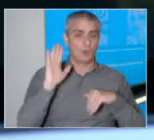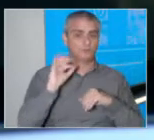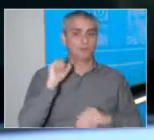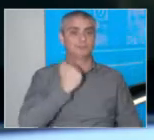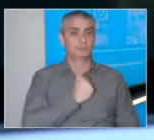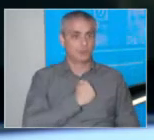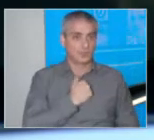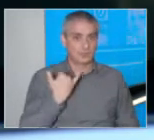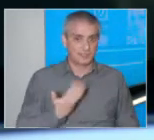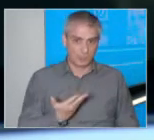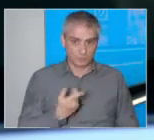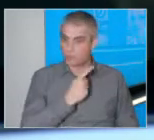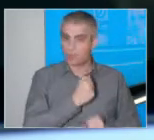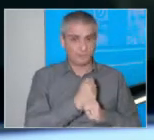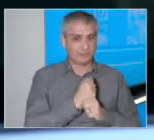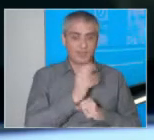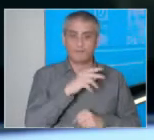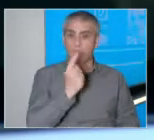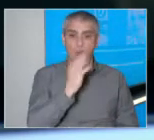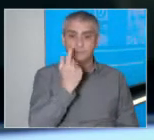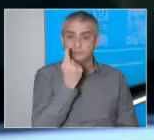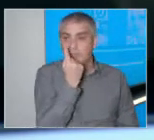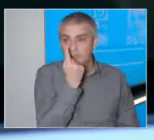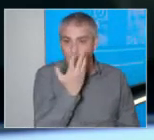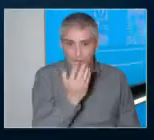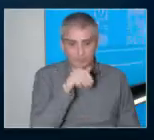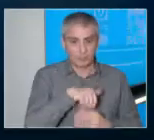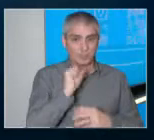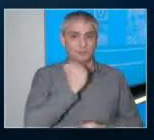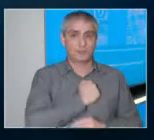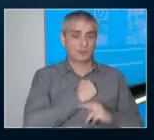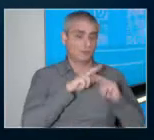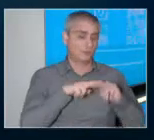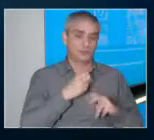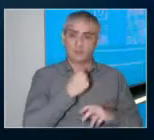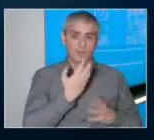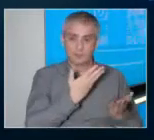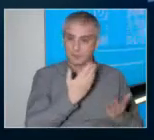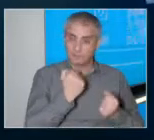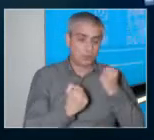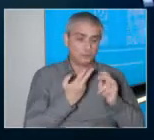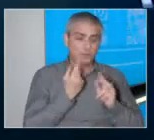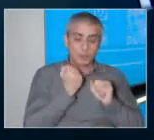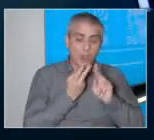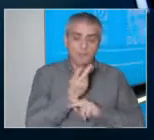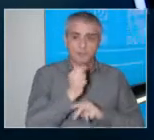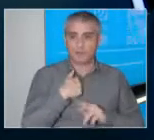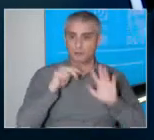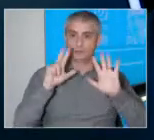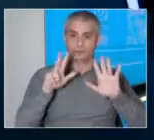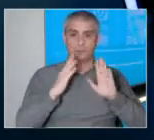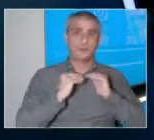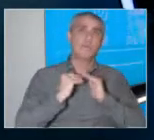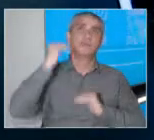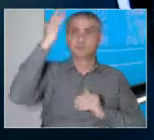הציונות הדתית היום. הוא לא מייצג, כפי שאמרתי, אפילו לא מספר חד ספרתי בציונות הדתית שנשאר בימינה. בסקרים הם בקושי עוברים אחוז חסימה, אנחנו עם 8 מנדטים